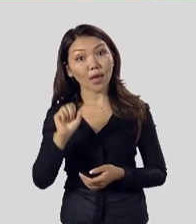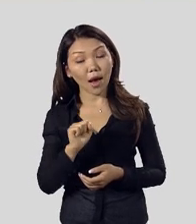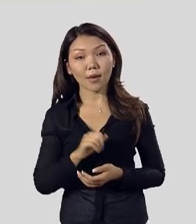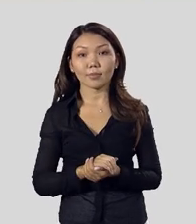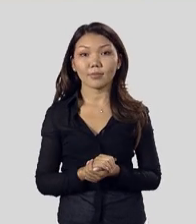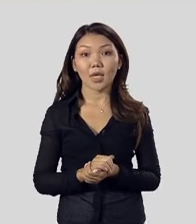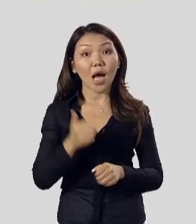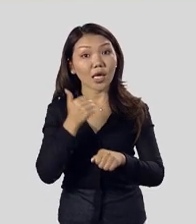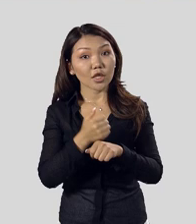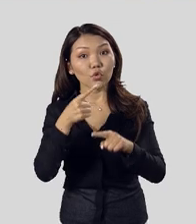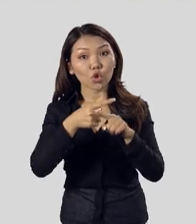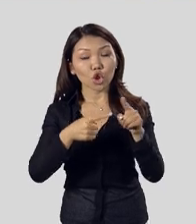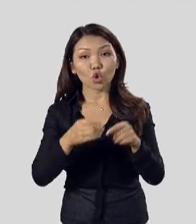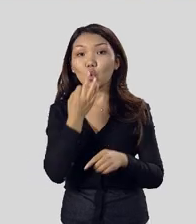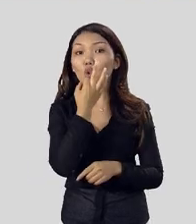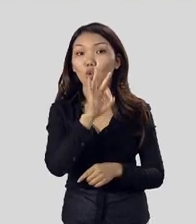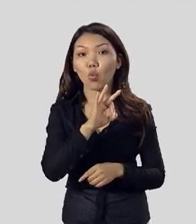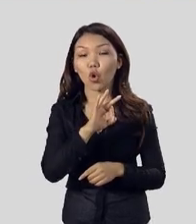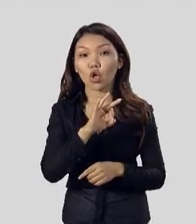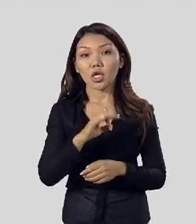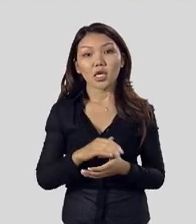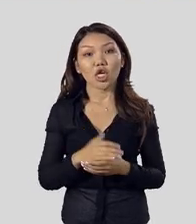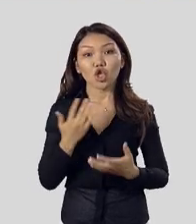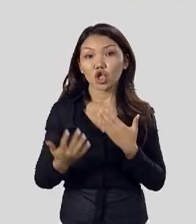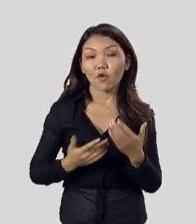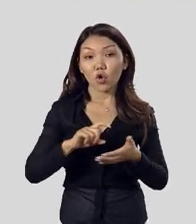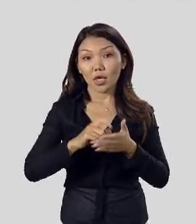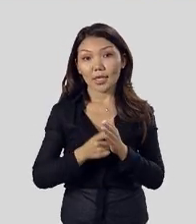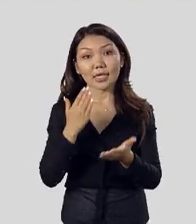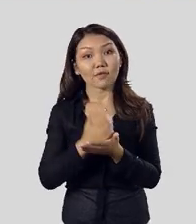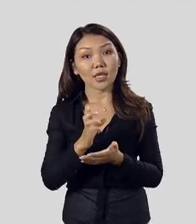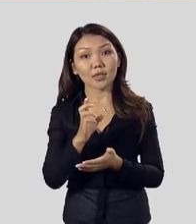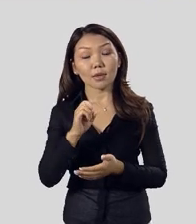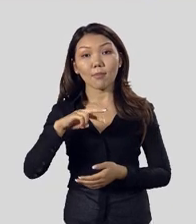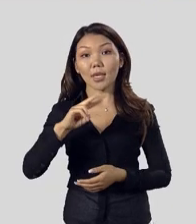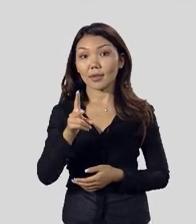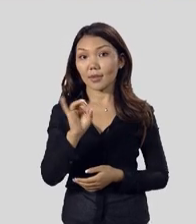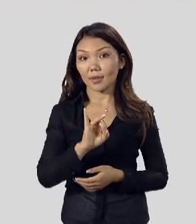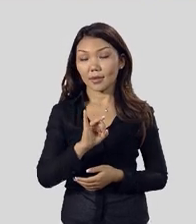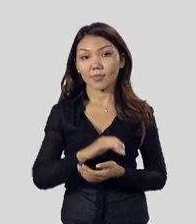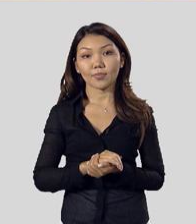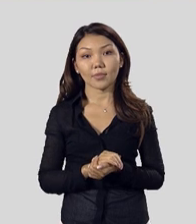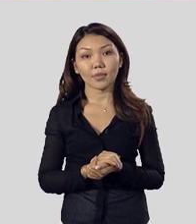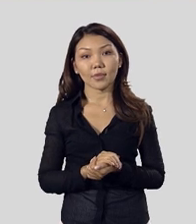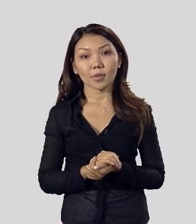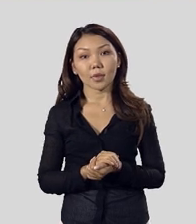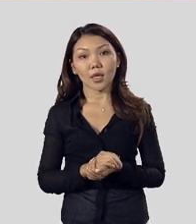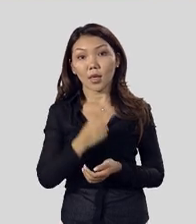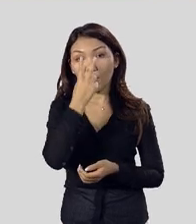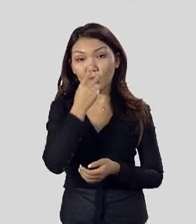основной частью любой живой клетки являются белки классическое определение